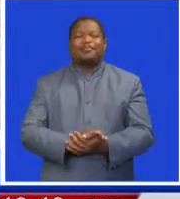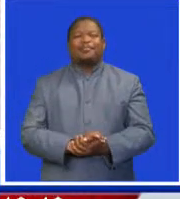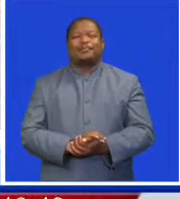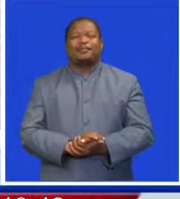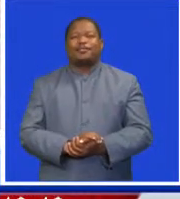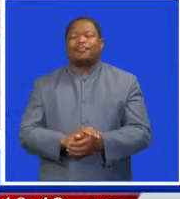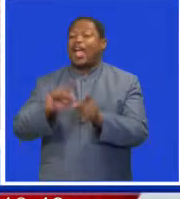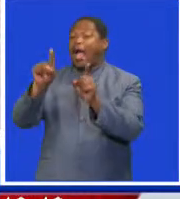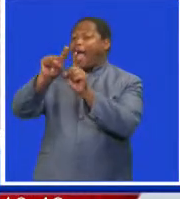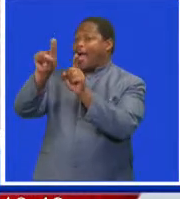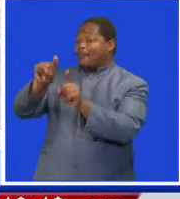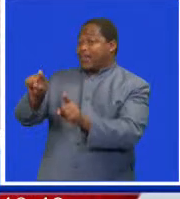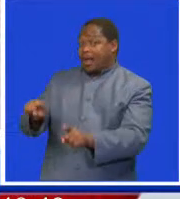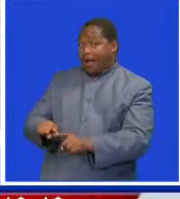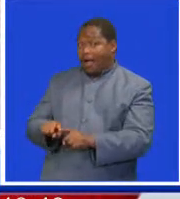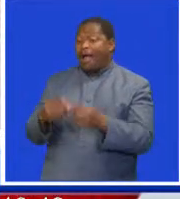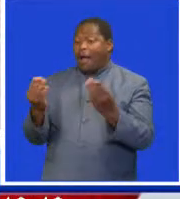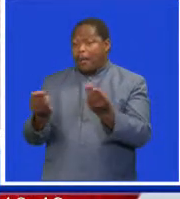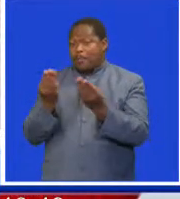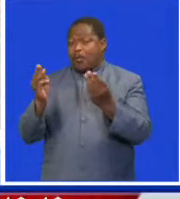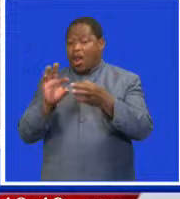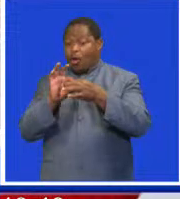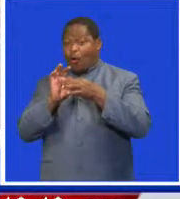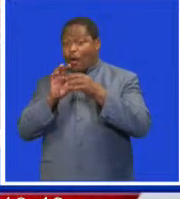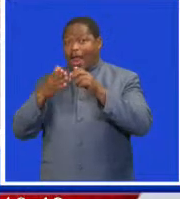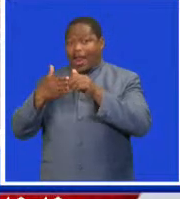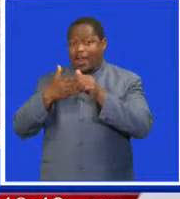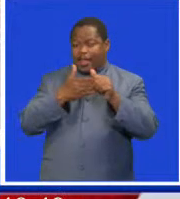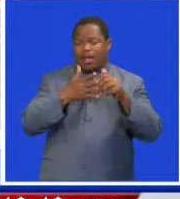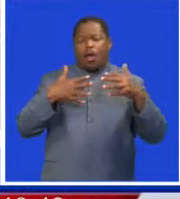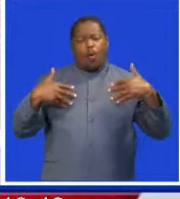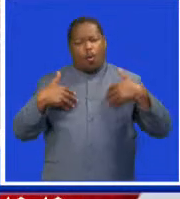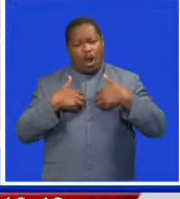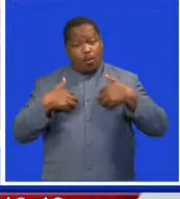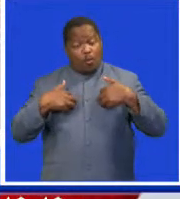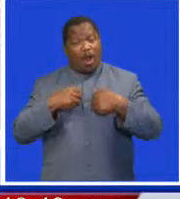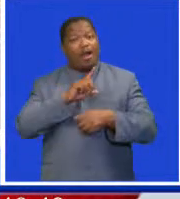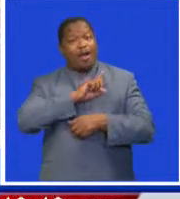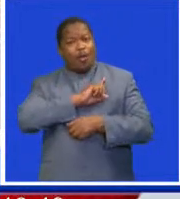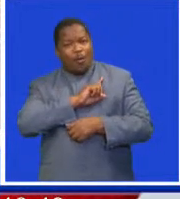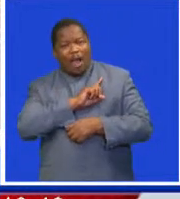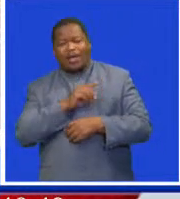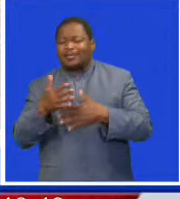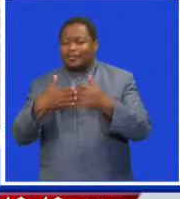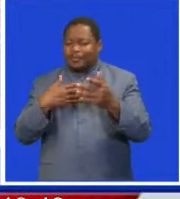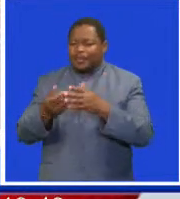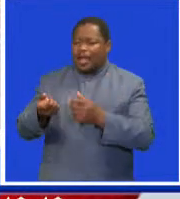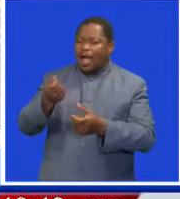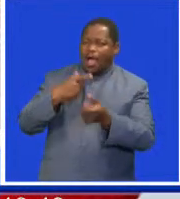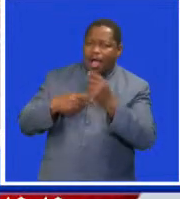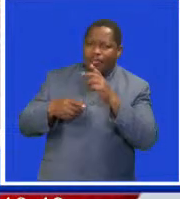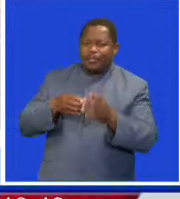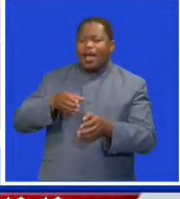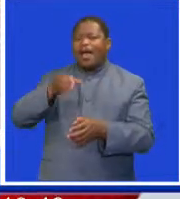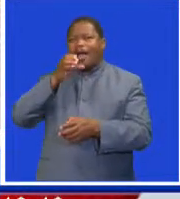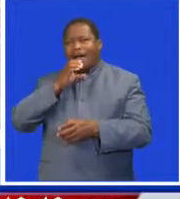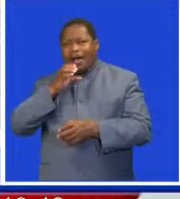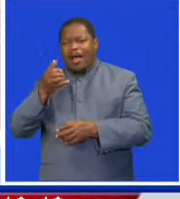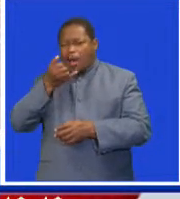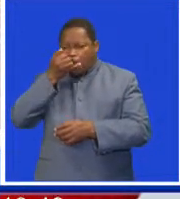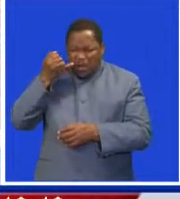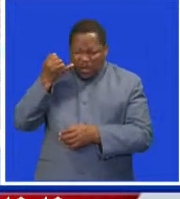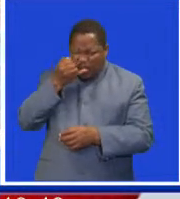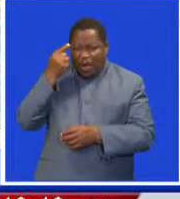Africa bakhathatekile ngonyaka kwelizinga lekushutshumbizwa kwetitsakamiva tiyiswa kulamanye emave, ikakhulukati even laseMelika nasemaveni